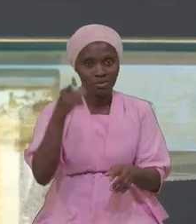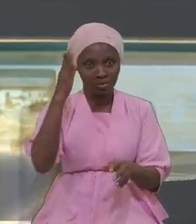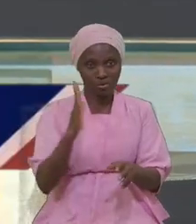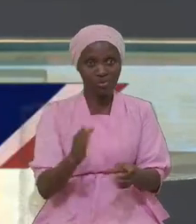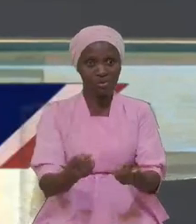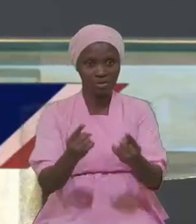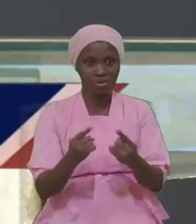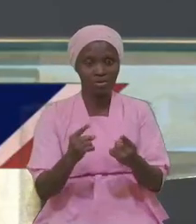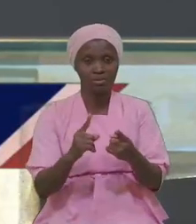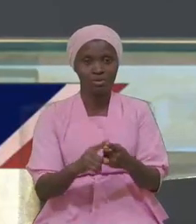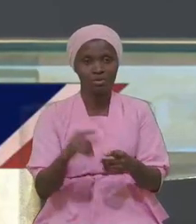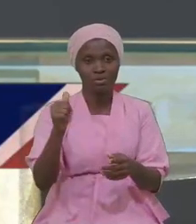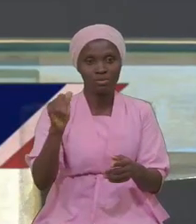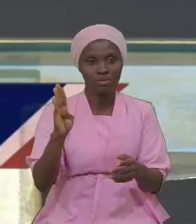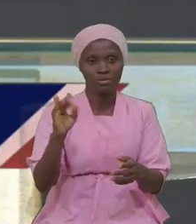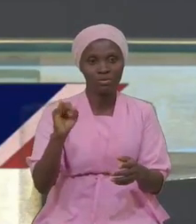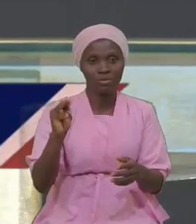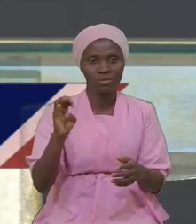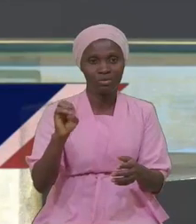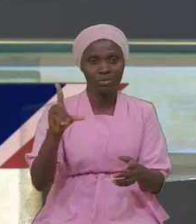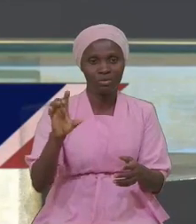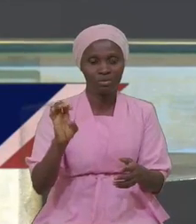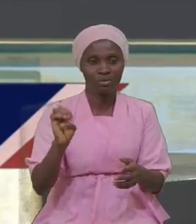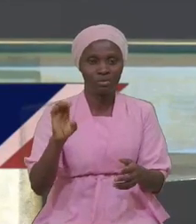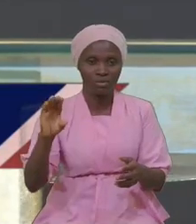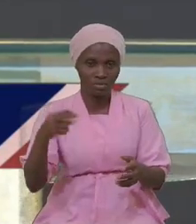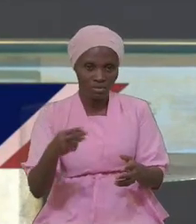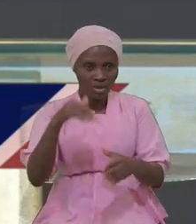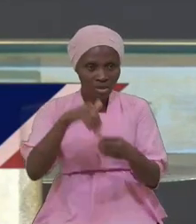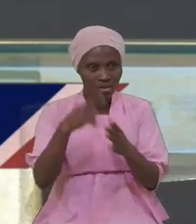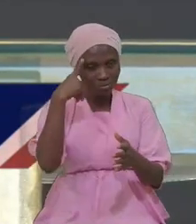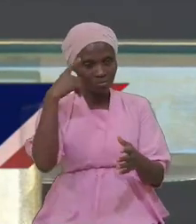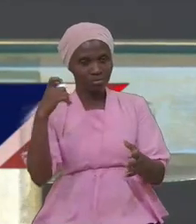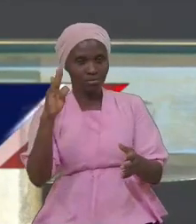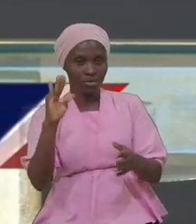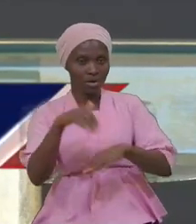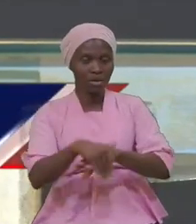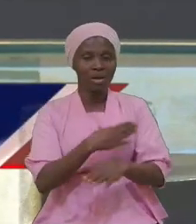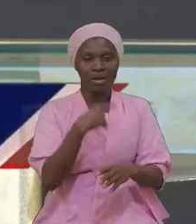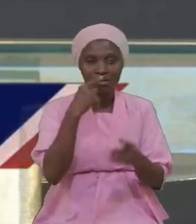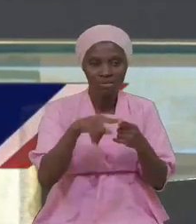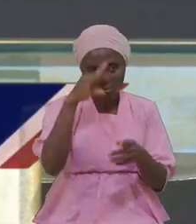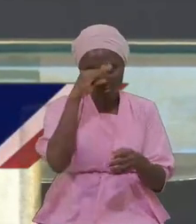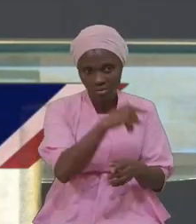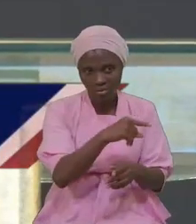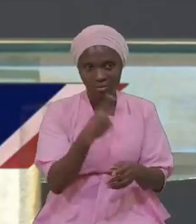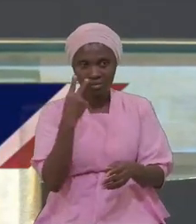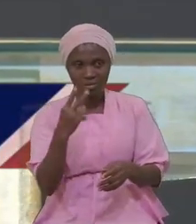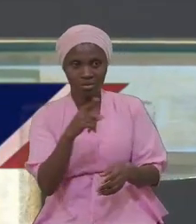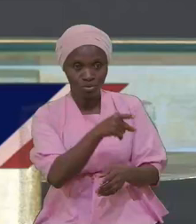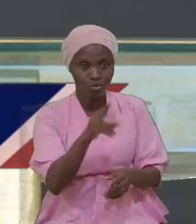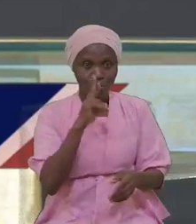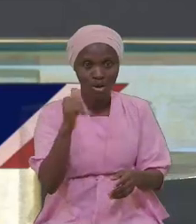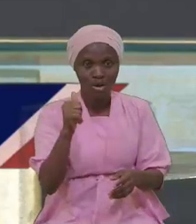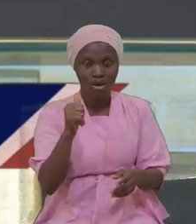Alors Dieu apparut en songe à Abimélec pendant la nuit et lui dit, « Voici,